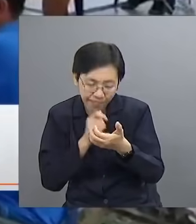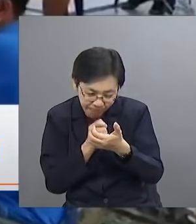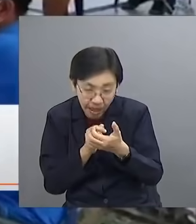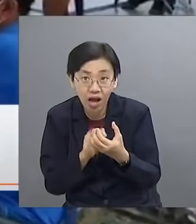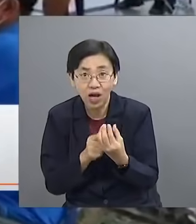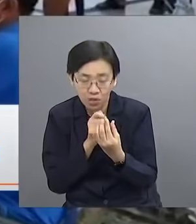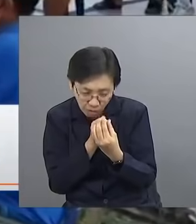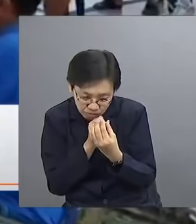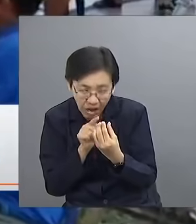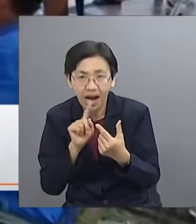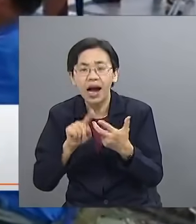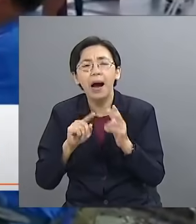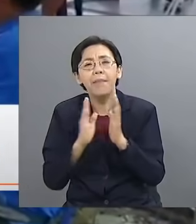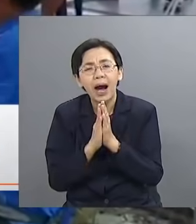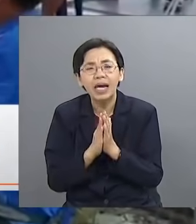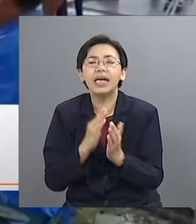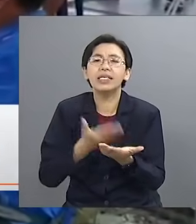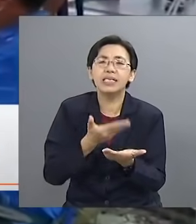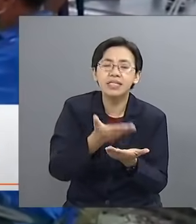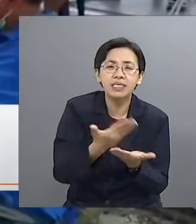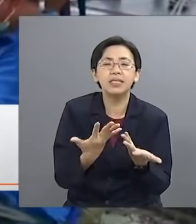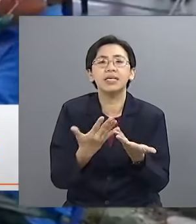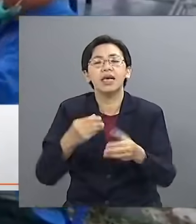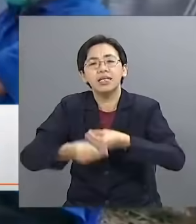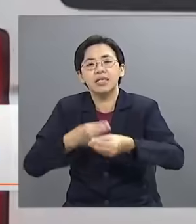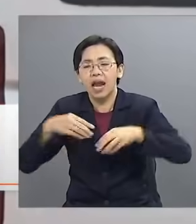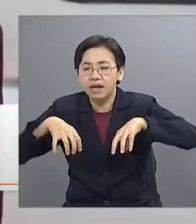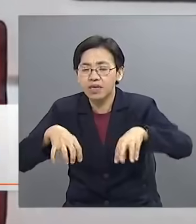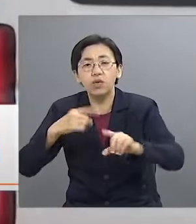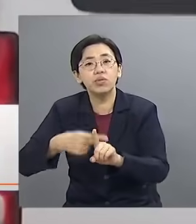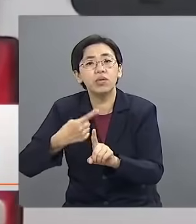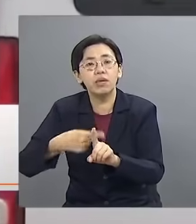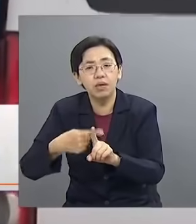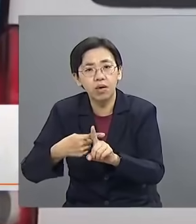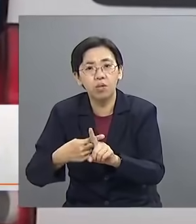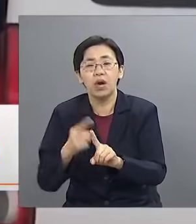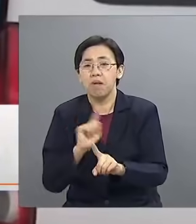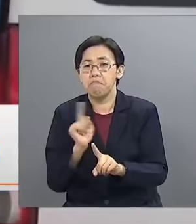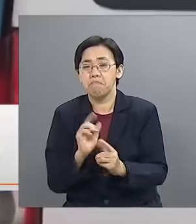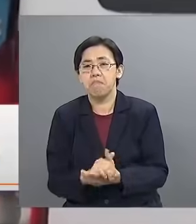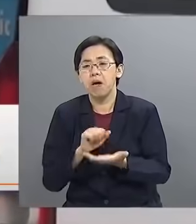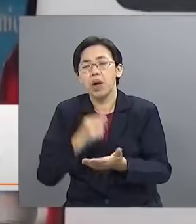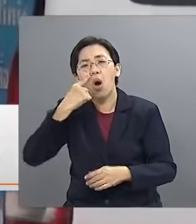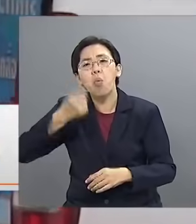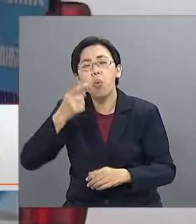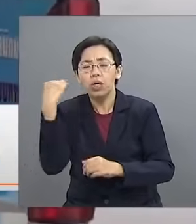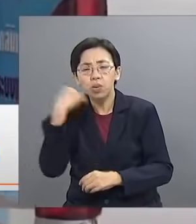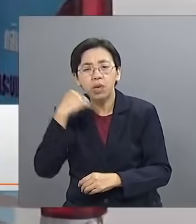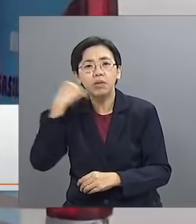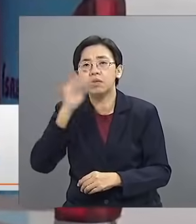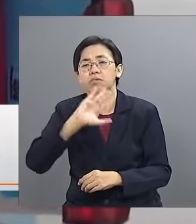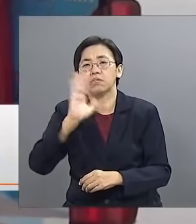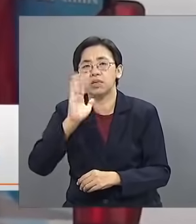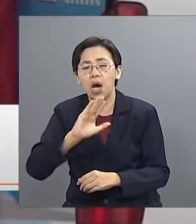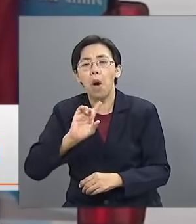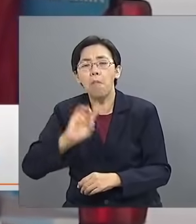ระบูชาตลาดนัดชั่วคราวอันหมายถึงตลาดนัดที่ไม่ได้เปิดให้บริการเป็นประจำทุกวันนะคะชายหาดทุกแห่ง